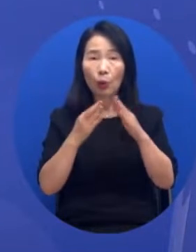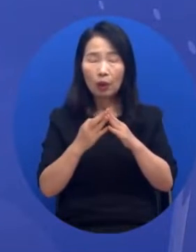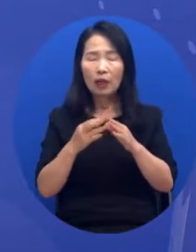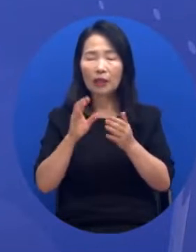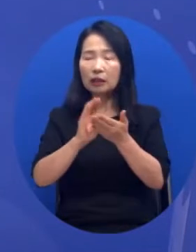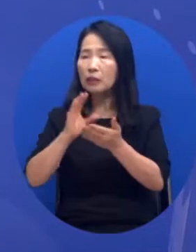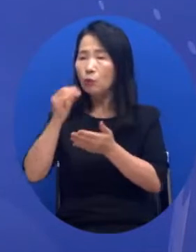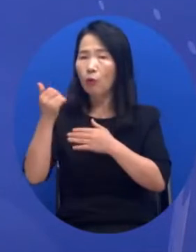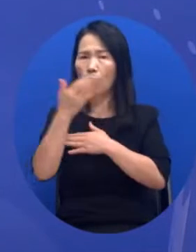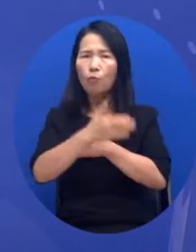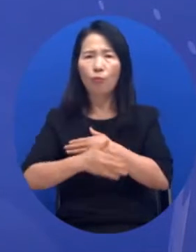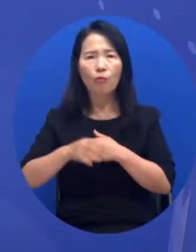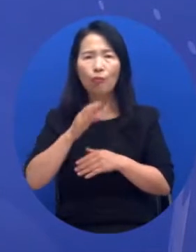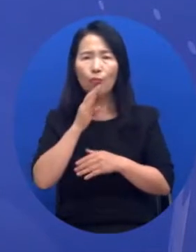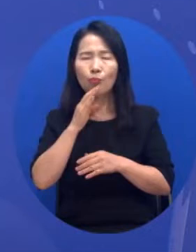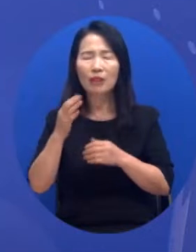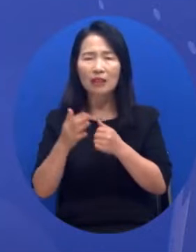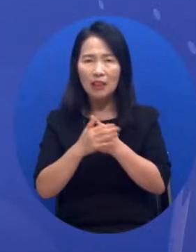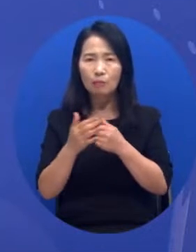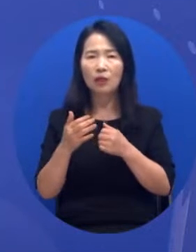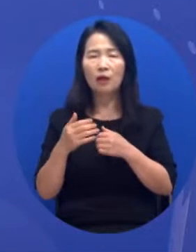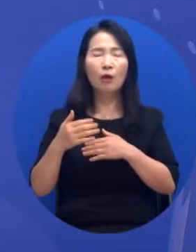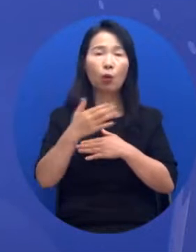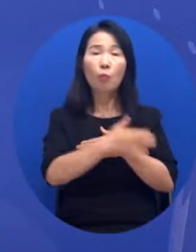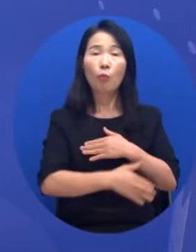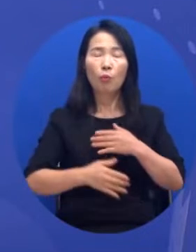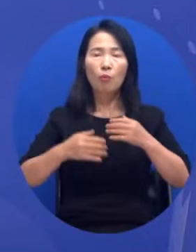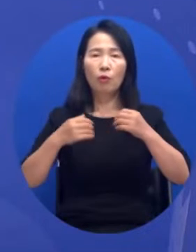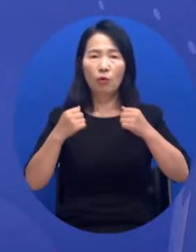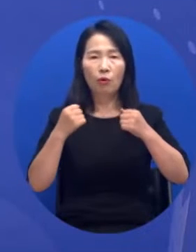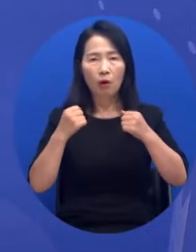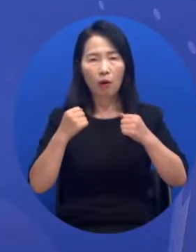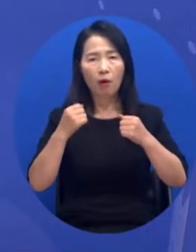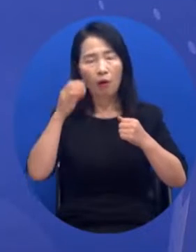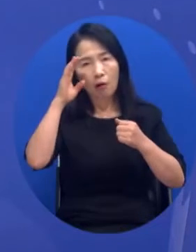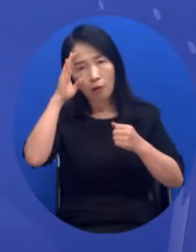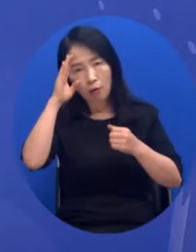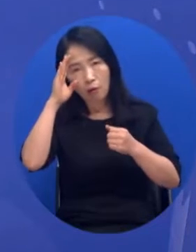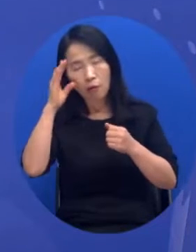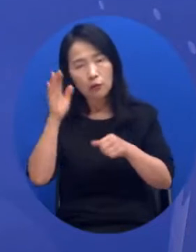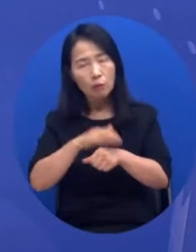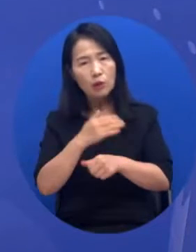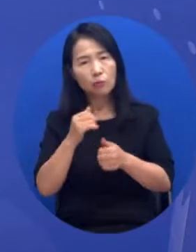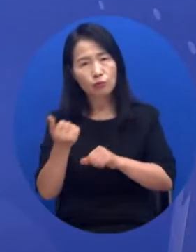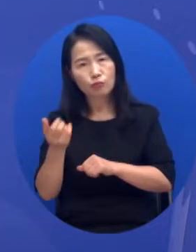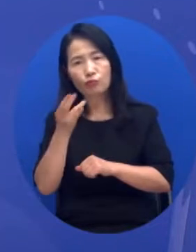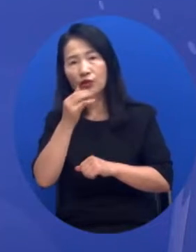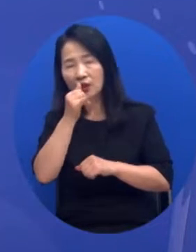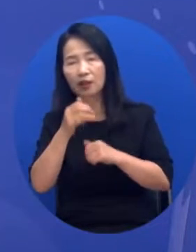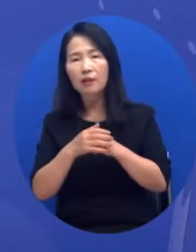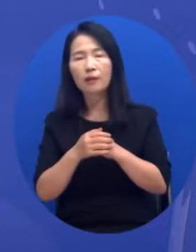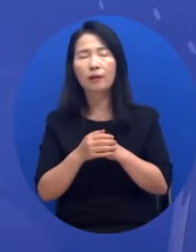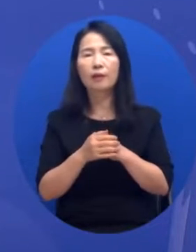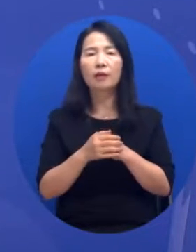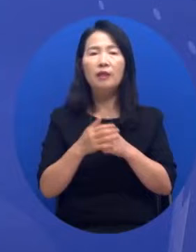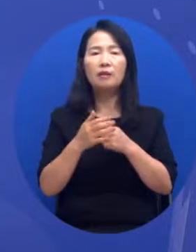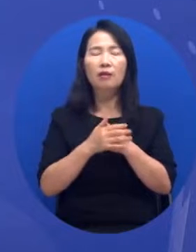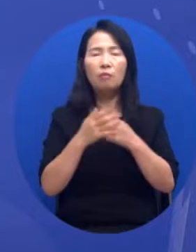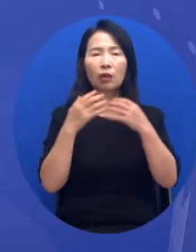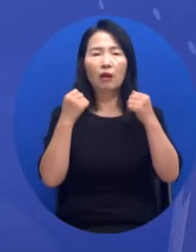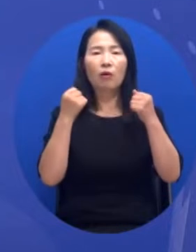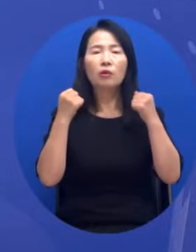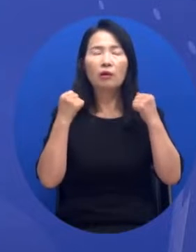때문에 몸은 건강할 수도 있고 병들 수도 있고 잘못하면 죽을 수도 있지 않습니까? 그래서